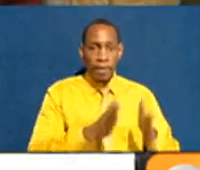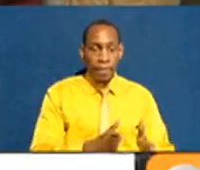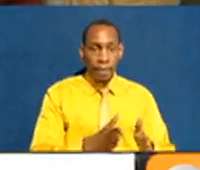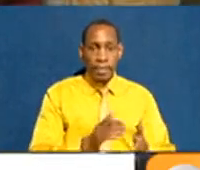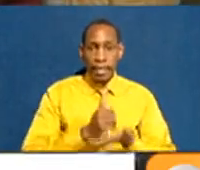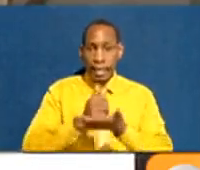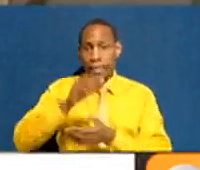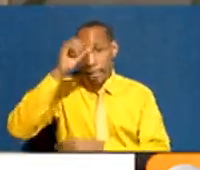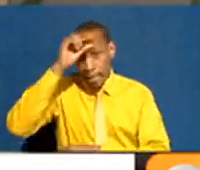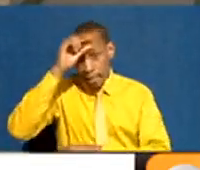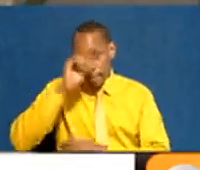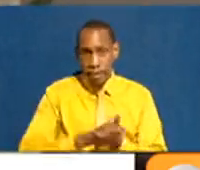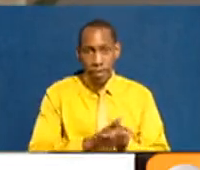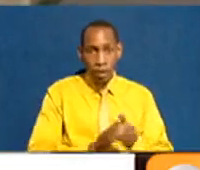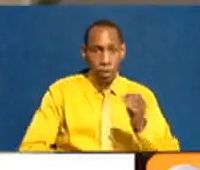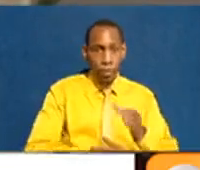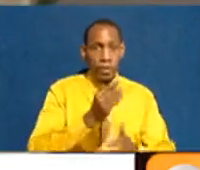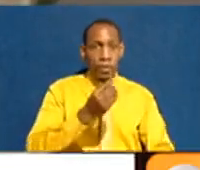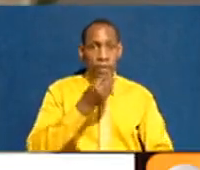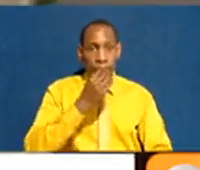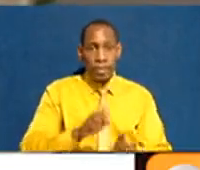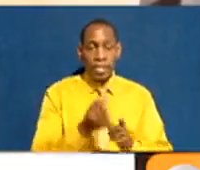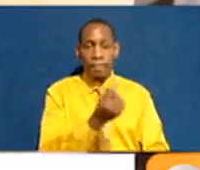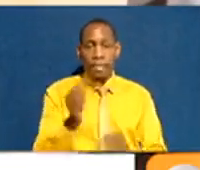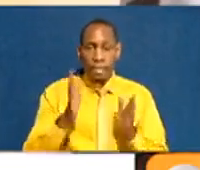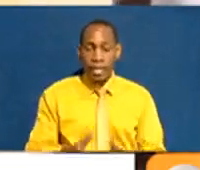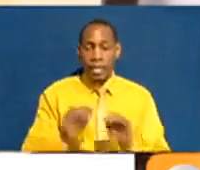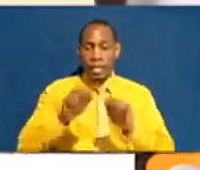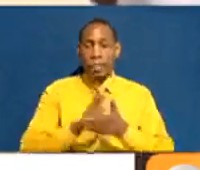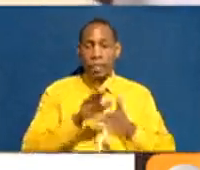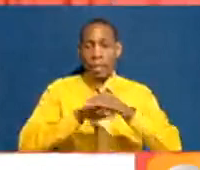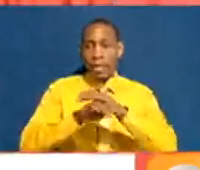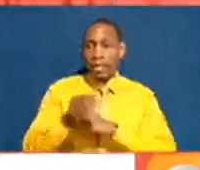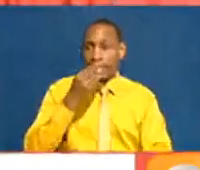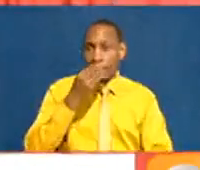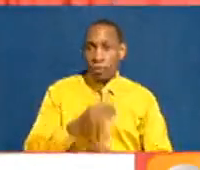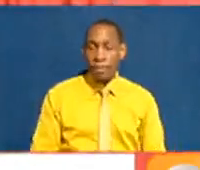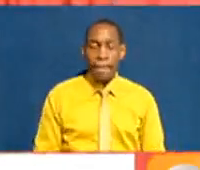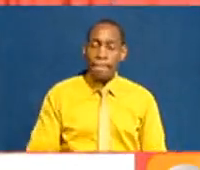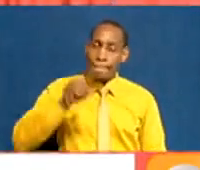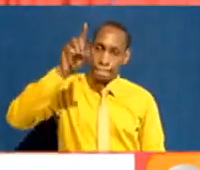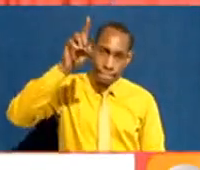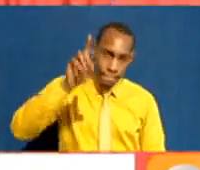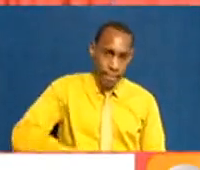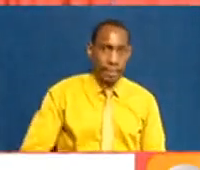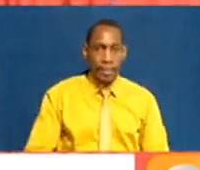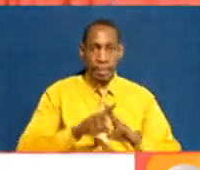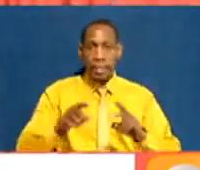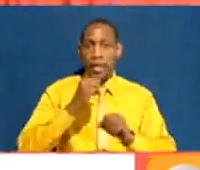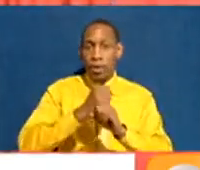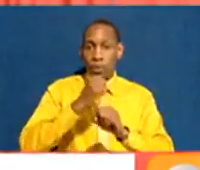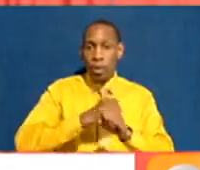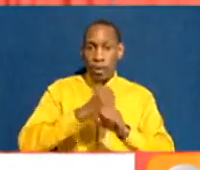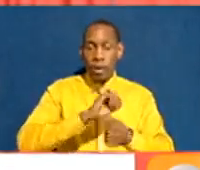anasaidia serikali kukuza chakula na hivyo basi kila Mkenya kuweza kupata lishe. Ni lazima tuanze safari